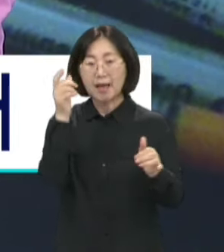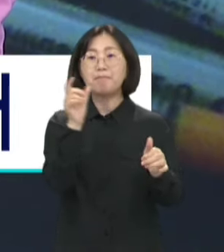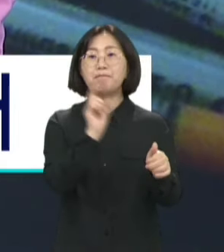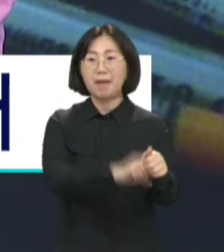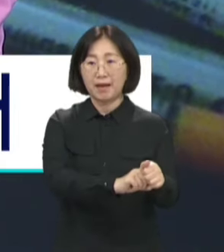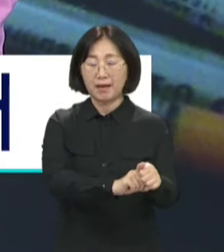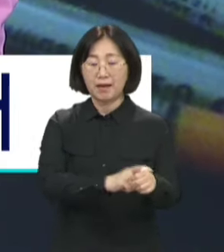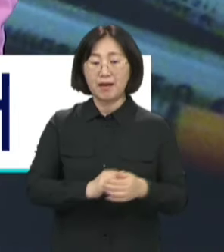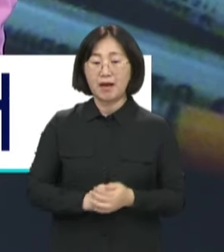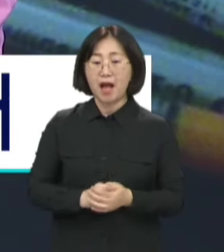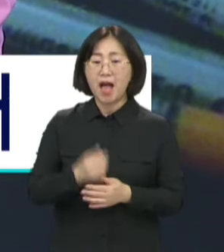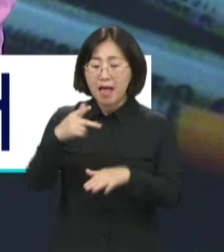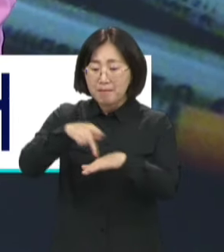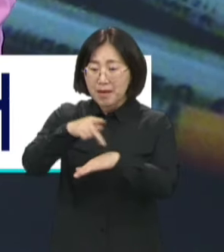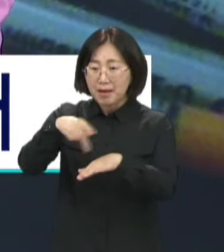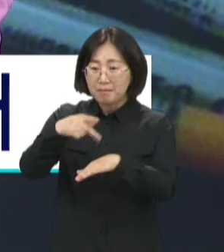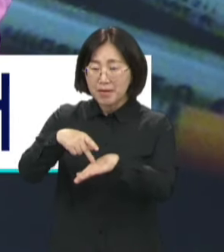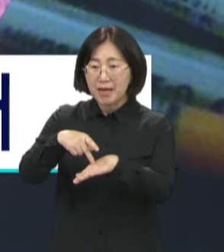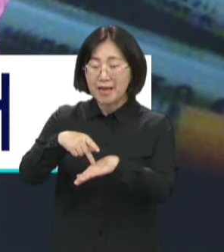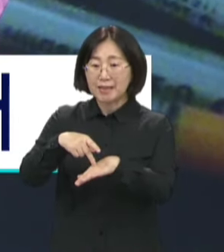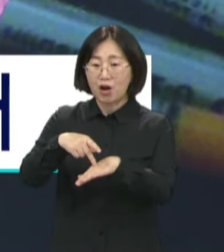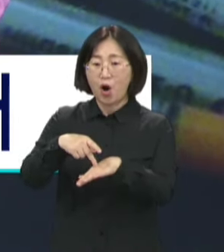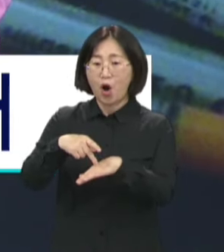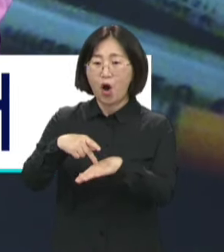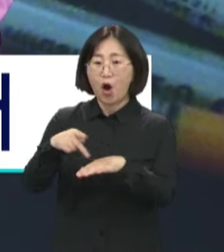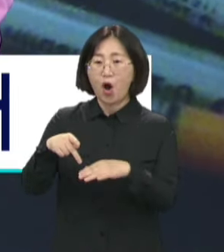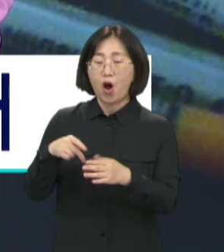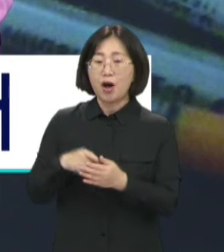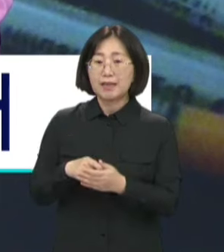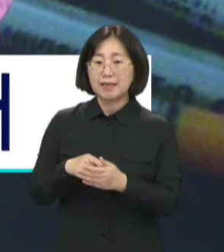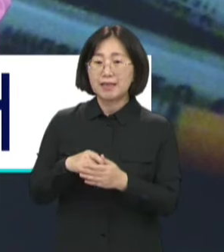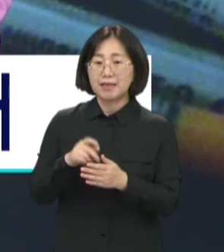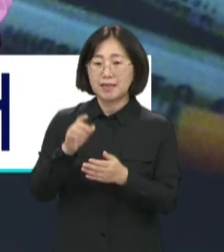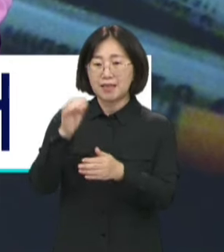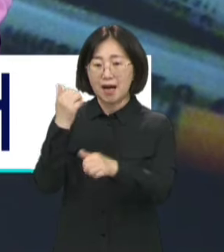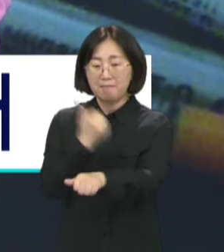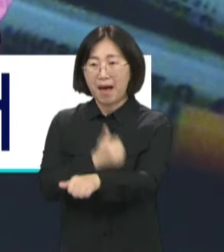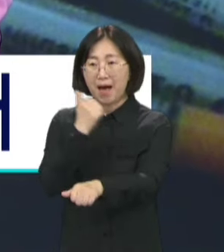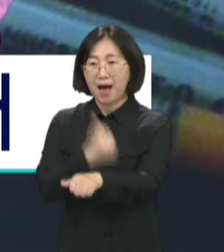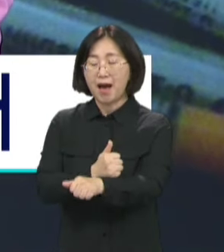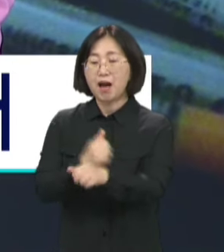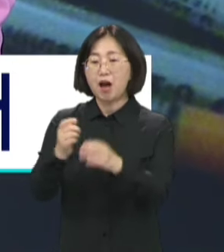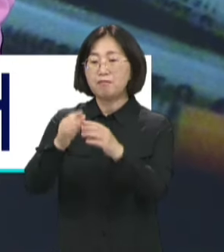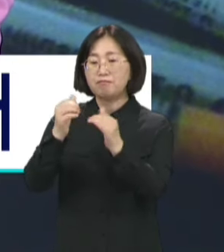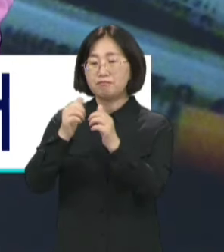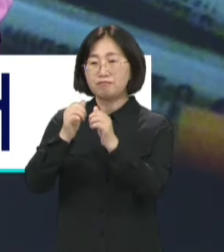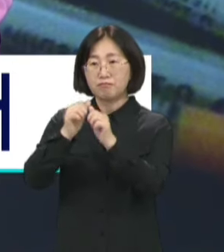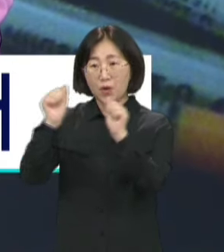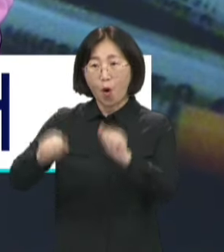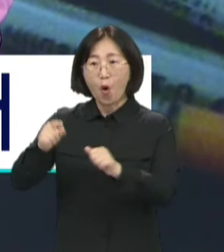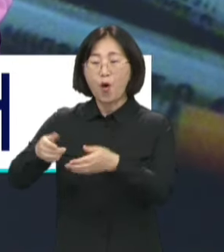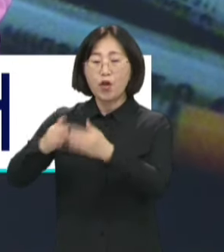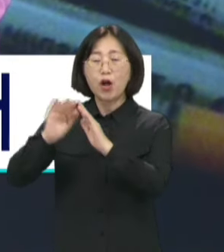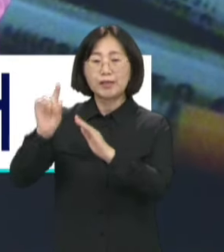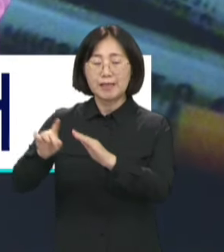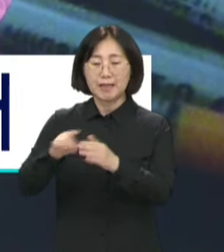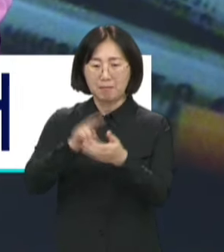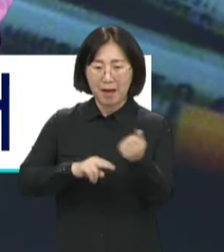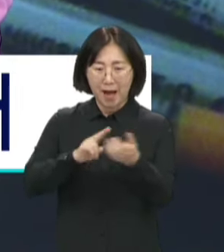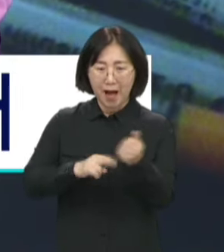붙잡혔습니다. 필리핀에서 마약 채널을 조직적으로 운영하며 경찰의 수사망을 피했지만 2년 6개월 동안의 경찰 수사